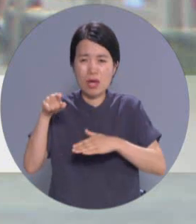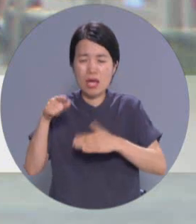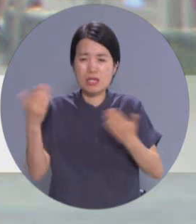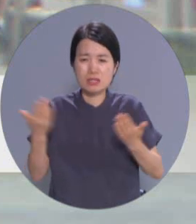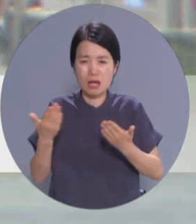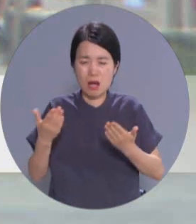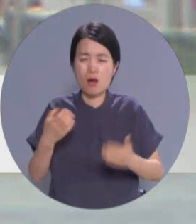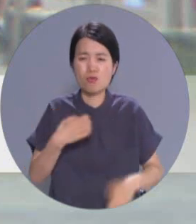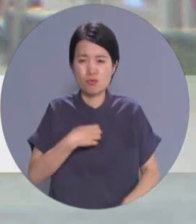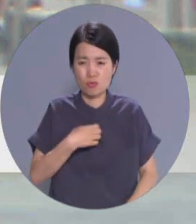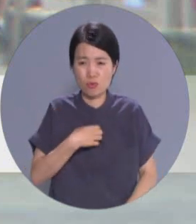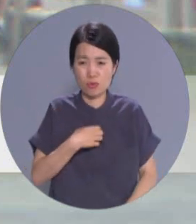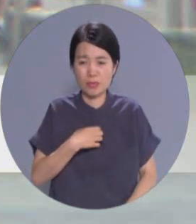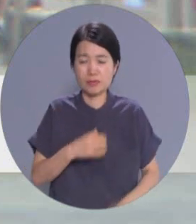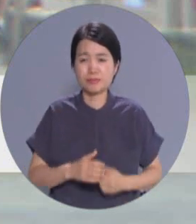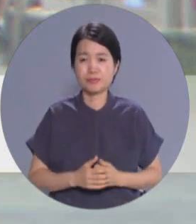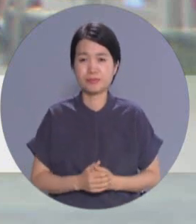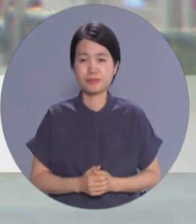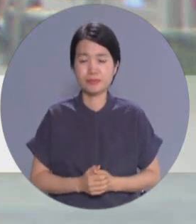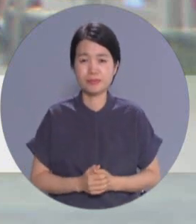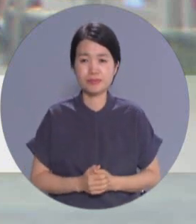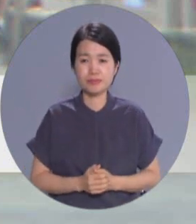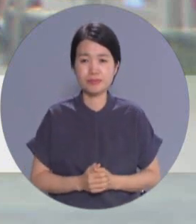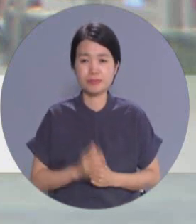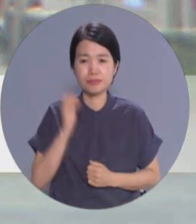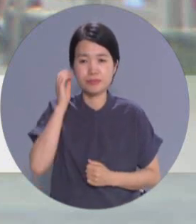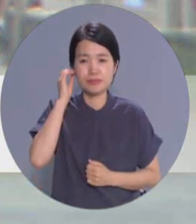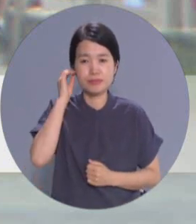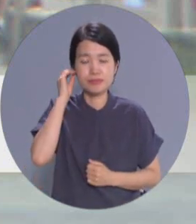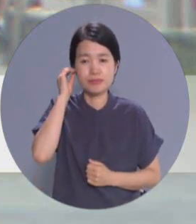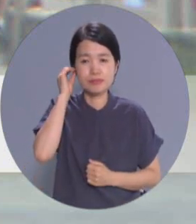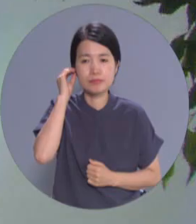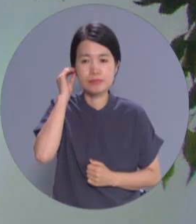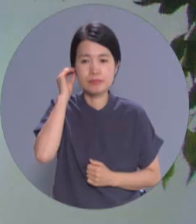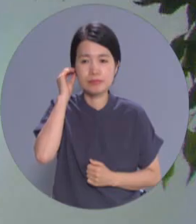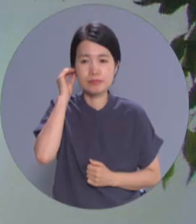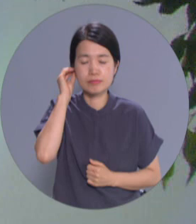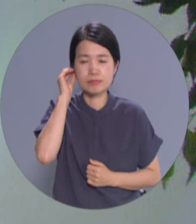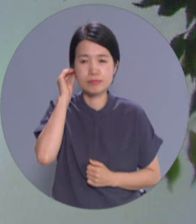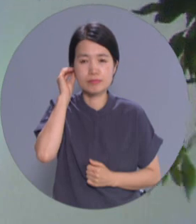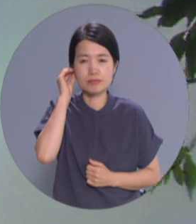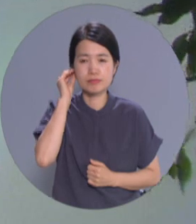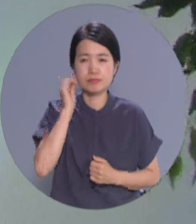일하는 것 자체가 위험합니다 서희령 기자가 취재했습니다